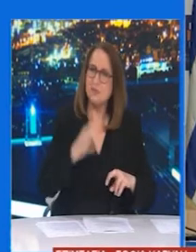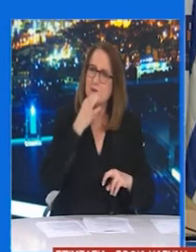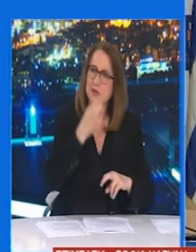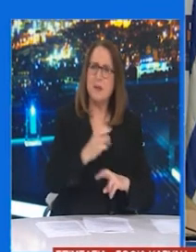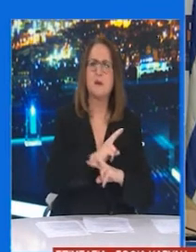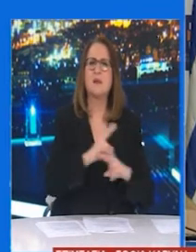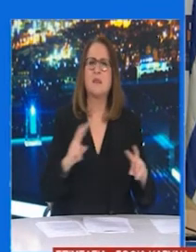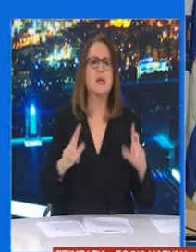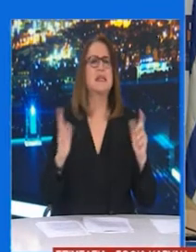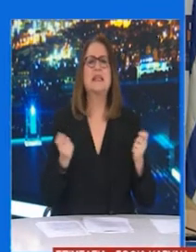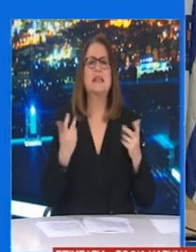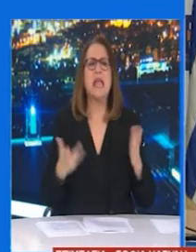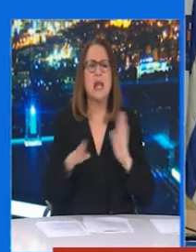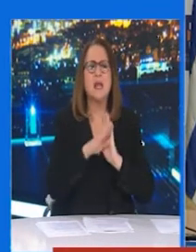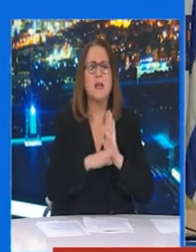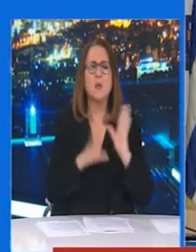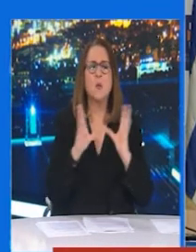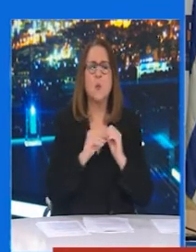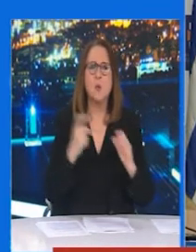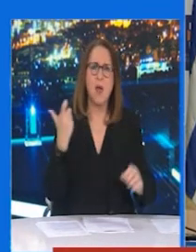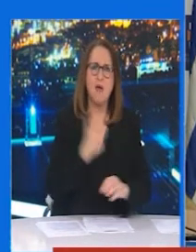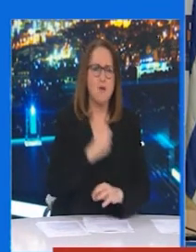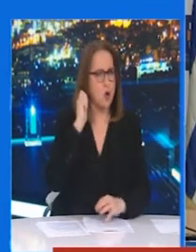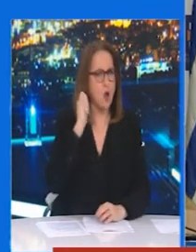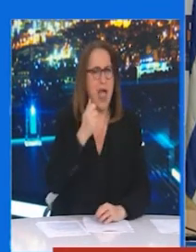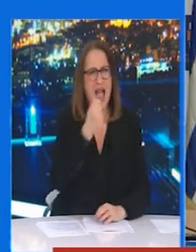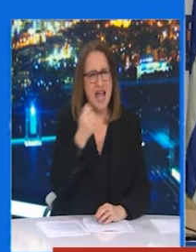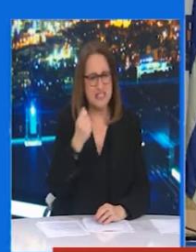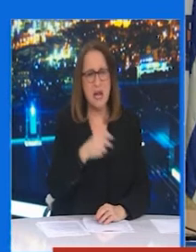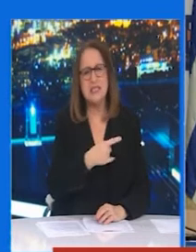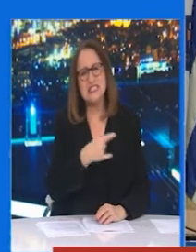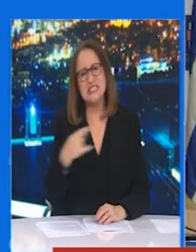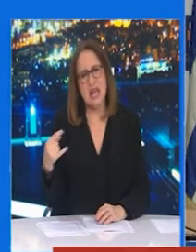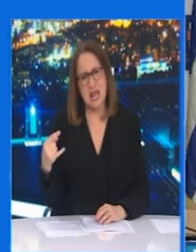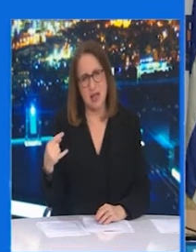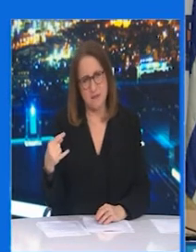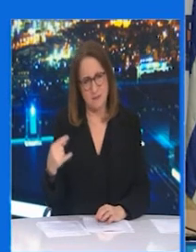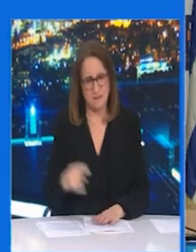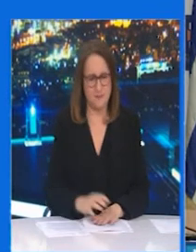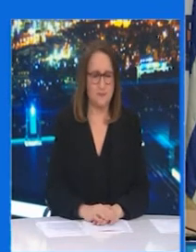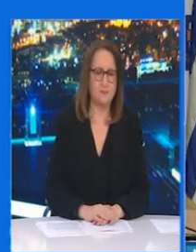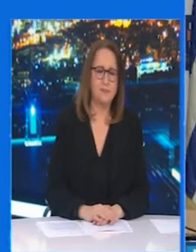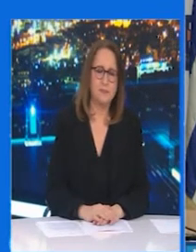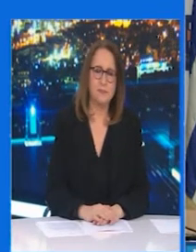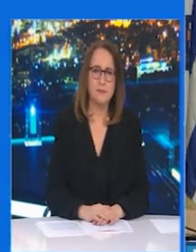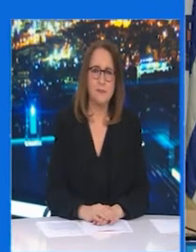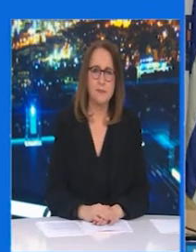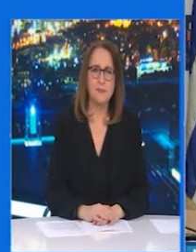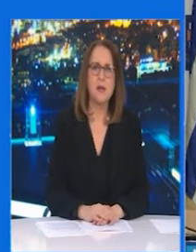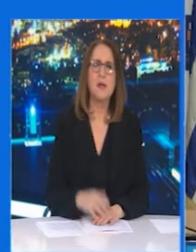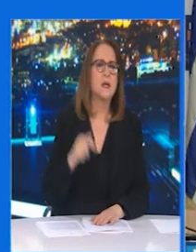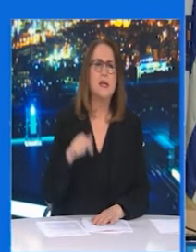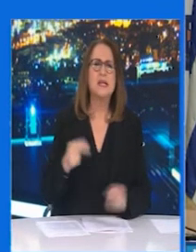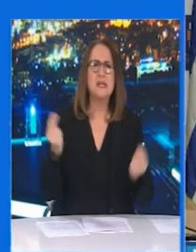αλλά και των βιβλιογραφικών δεδομένων. Το κοινό συμπέρασμα από τους οργανισμούς αυτούς